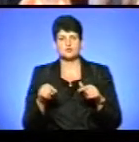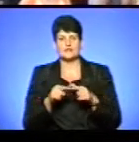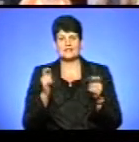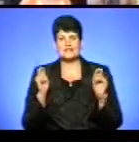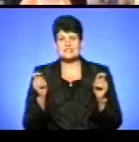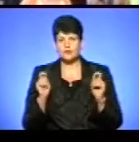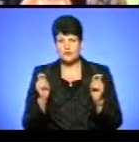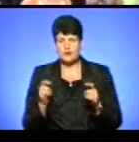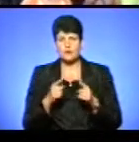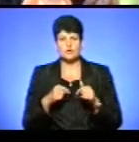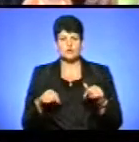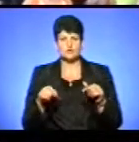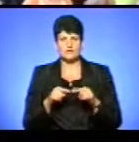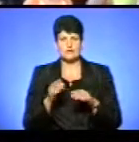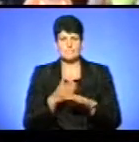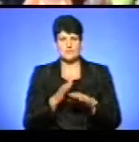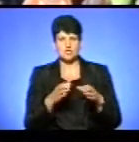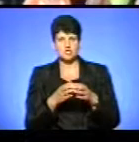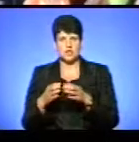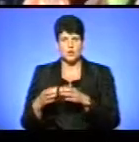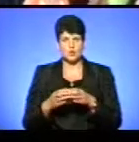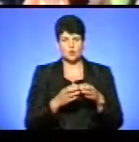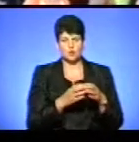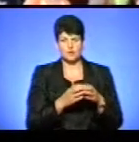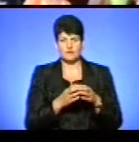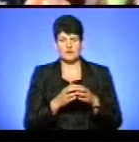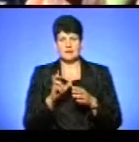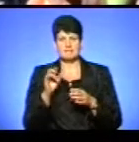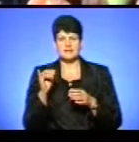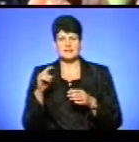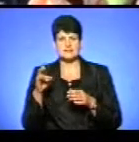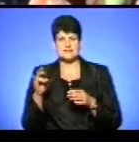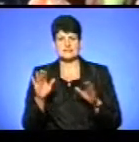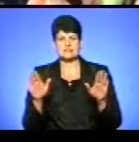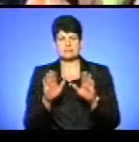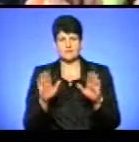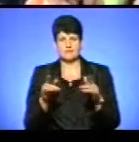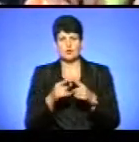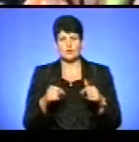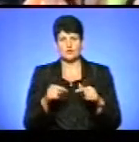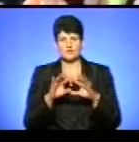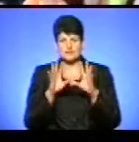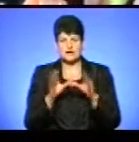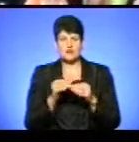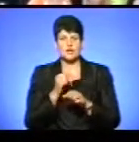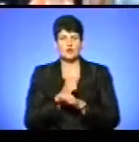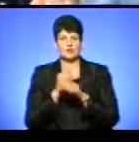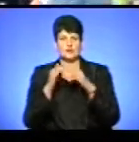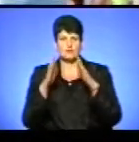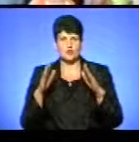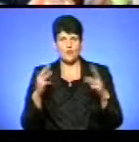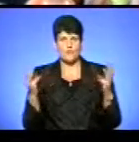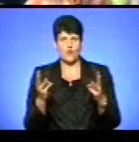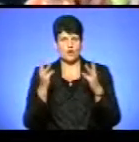дискотеки, організовували міжзагонові пісни-співи, організовували загальнотаборове